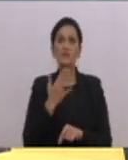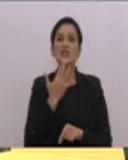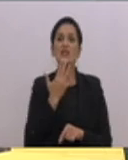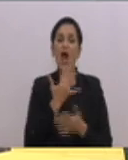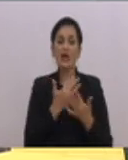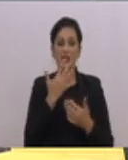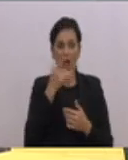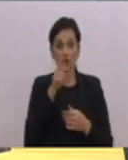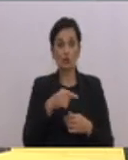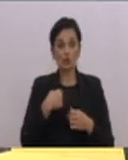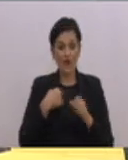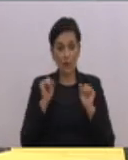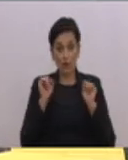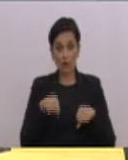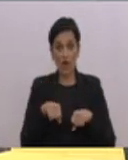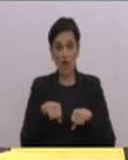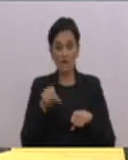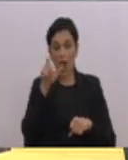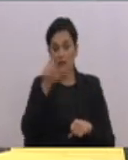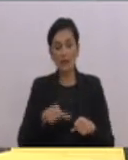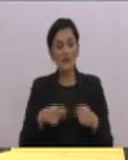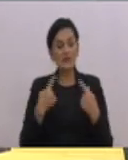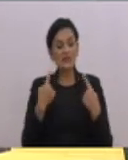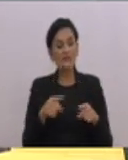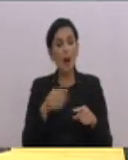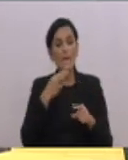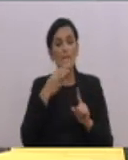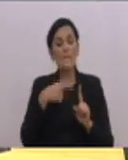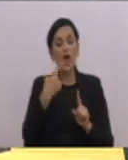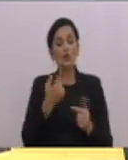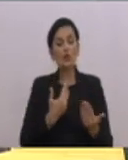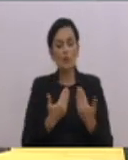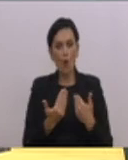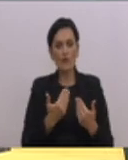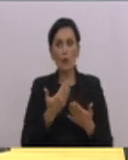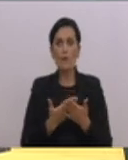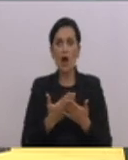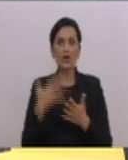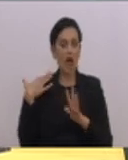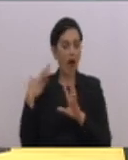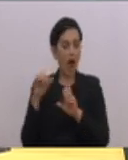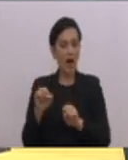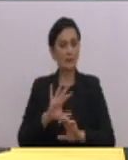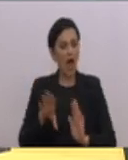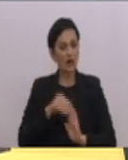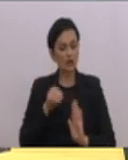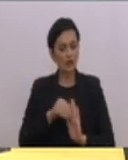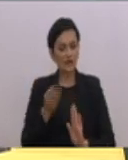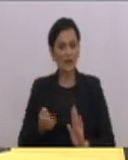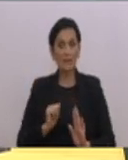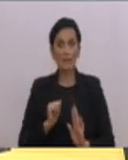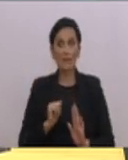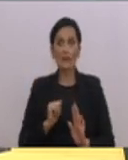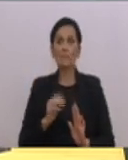ნაციზმზე. Თქვენ შეიძლება ამ ადამიანებს სხვანაირად მოვეპროთ მერე. Მაგალითად, არ დაუჭიროთ ხარი არჩევნებზე,